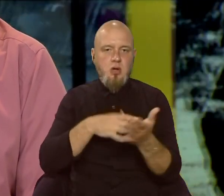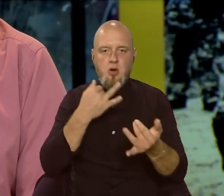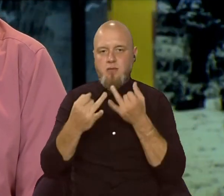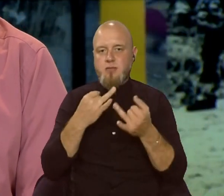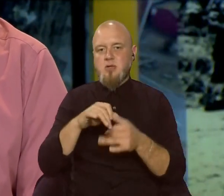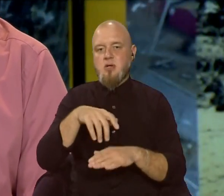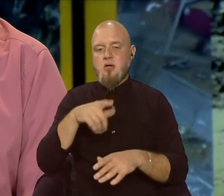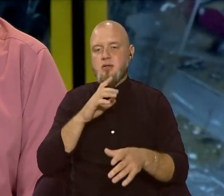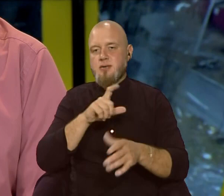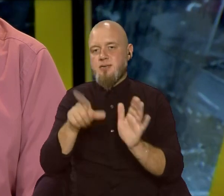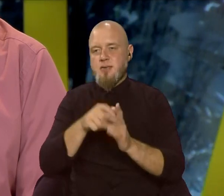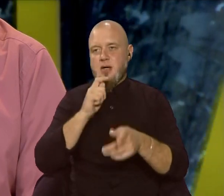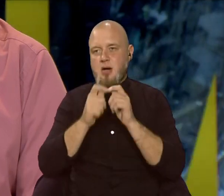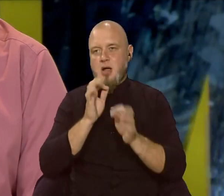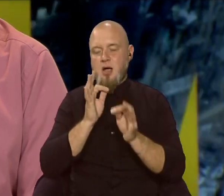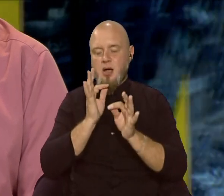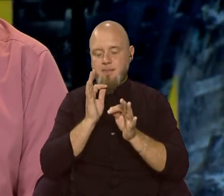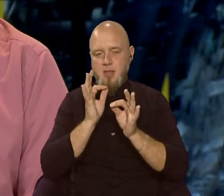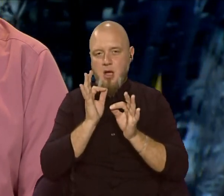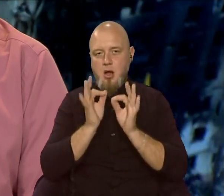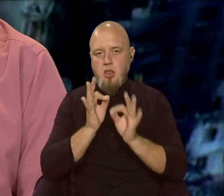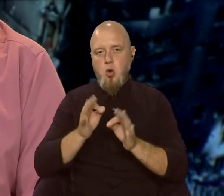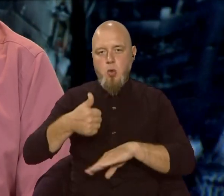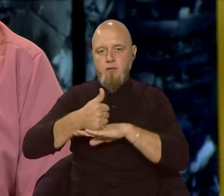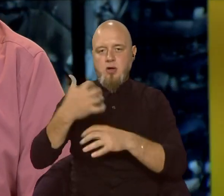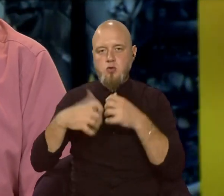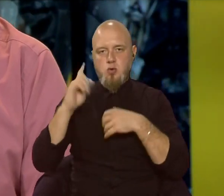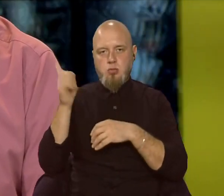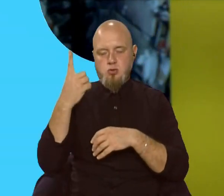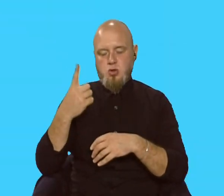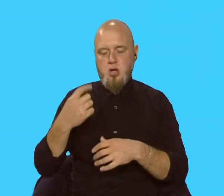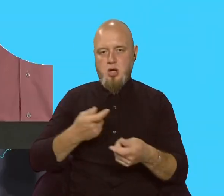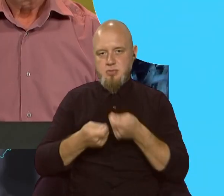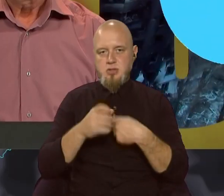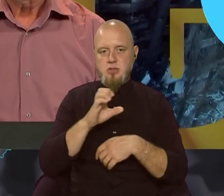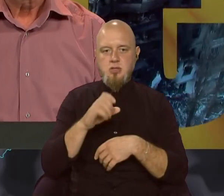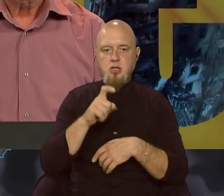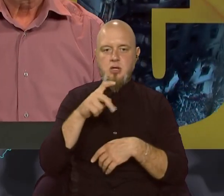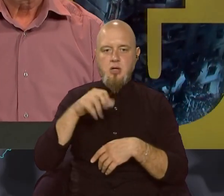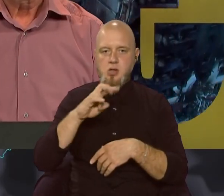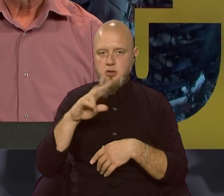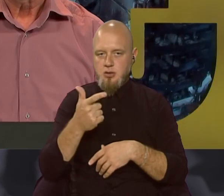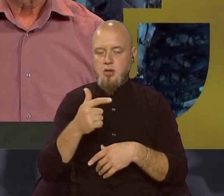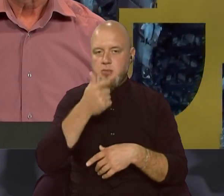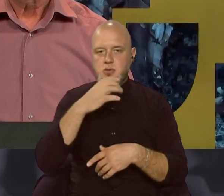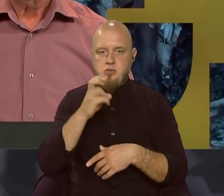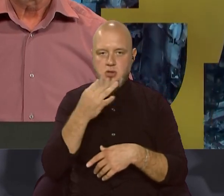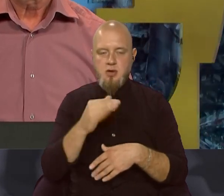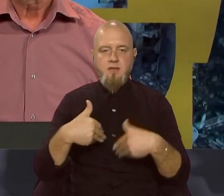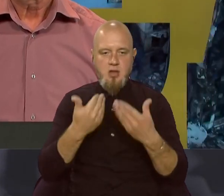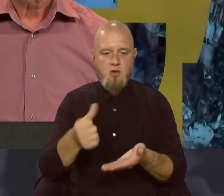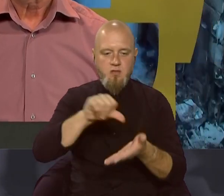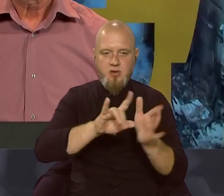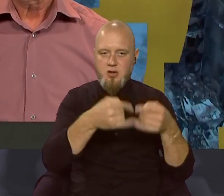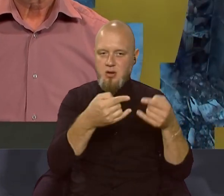радником голови Херсонської обласної військової адміністрації Сергієм Хланем. Пане Сергію, вітаю вас в ефірі